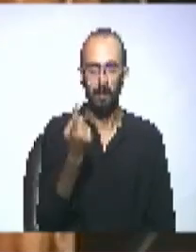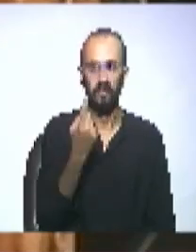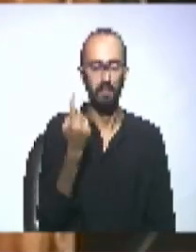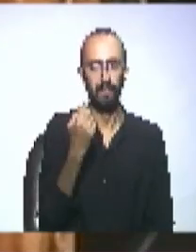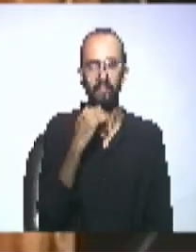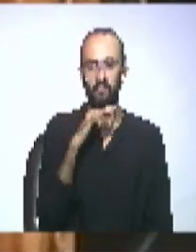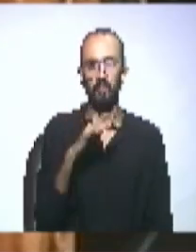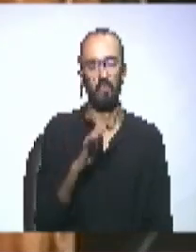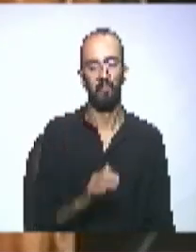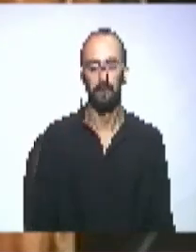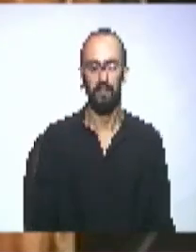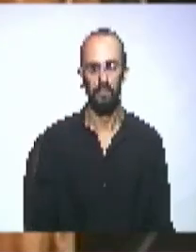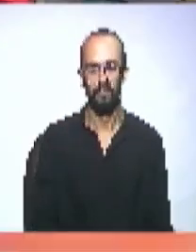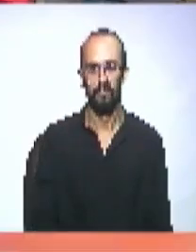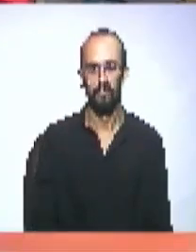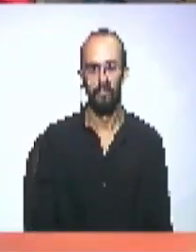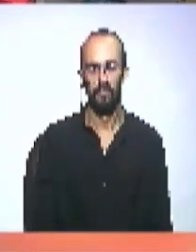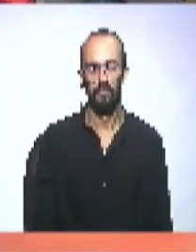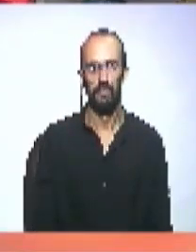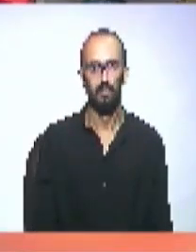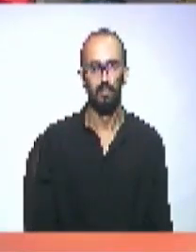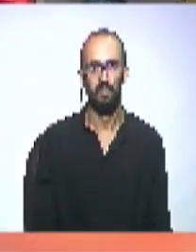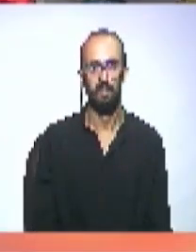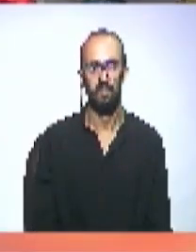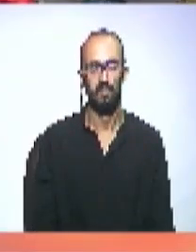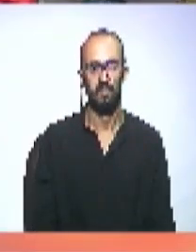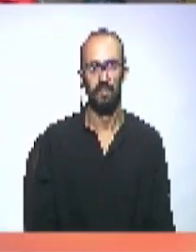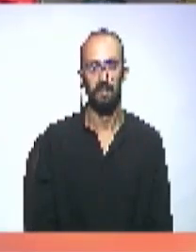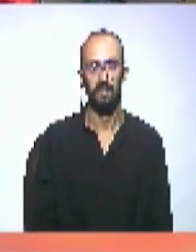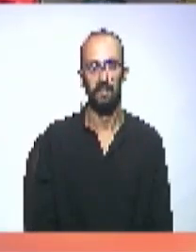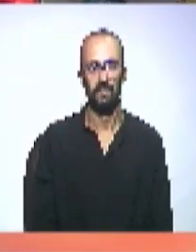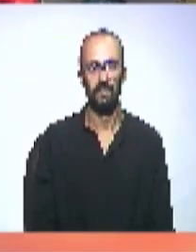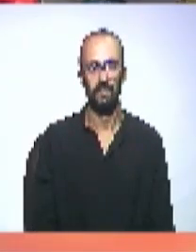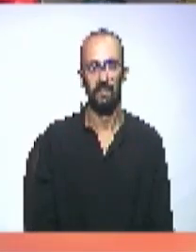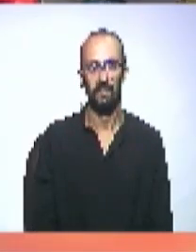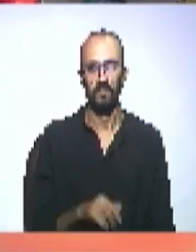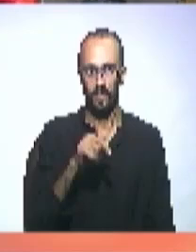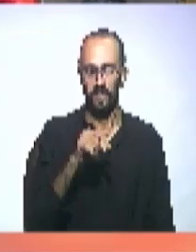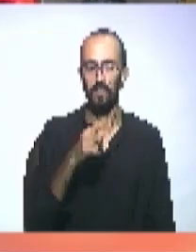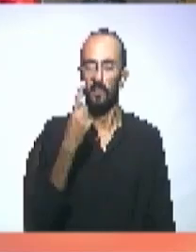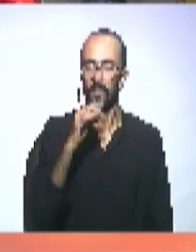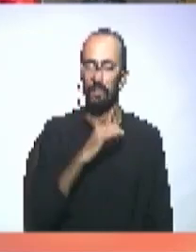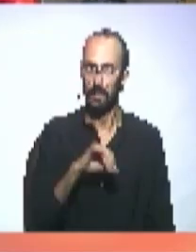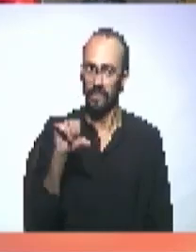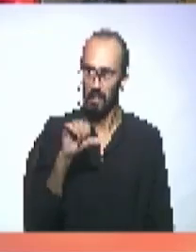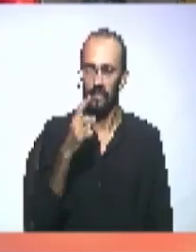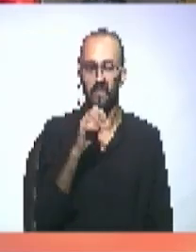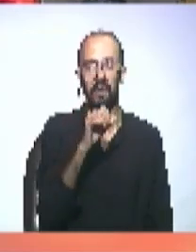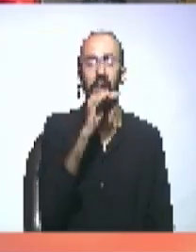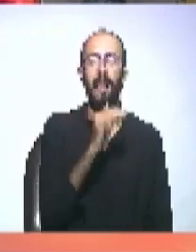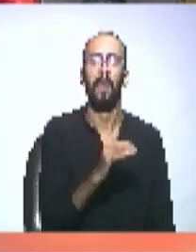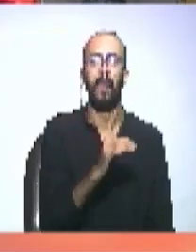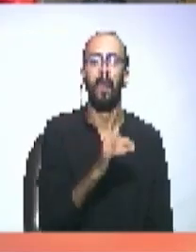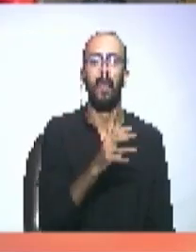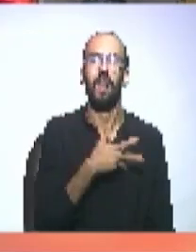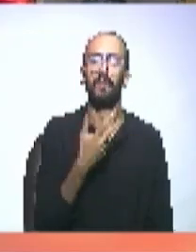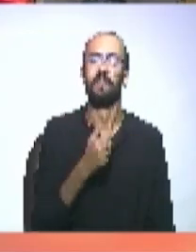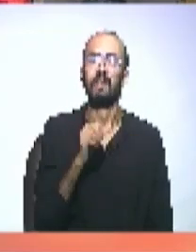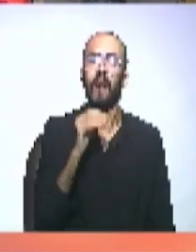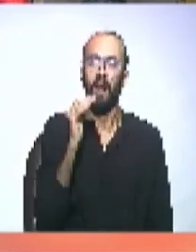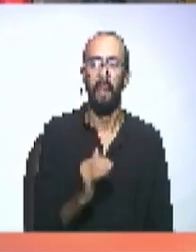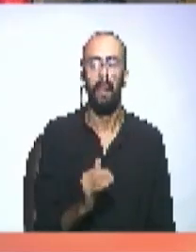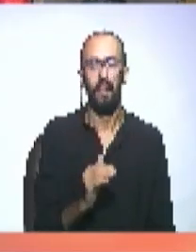ممكن انك تسويها في الزيت عادي، لكن هو دلوقتي عادي. يعني بيحاول ان هو يقلل الماده الدهنيه